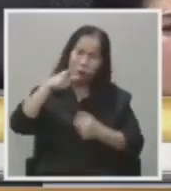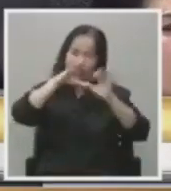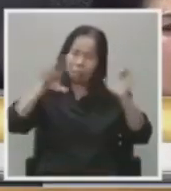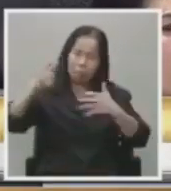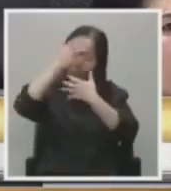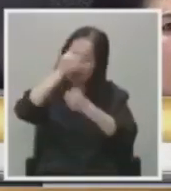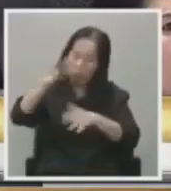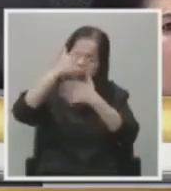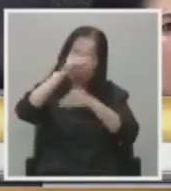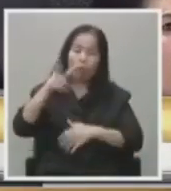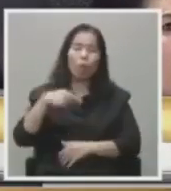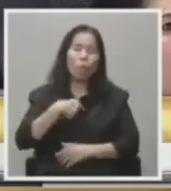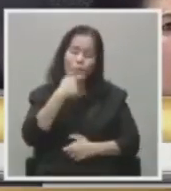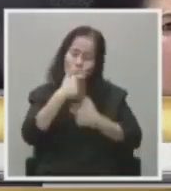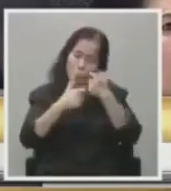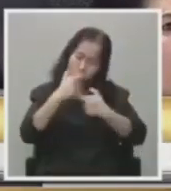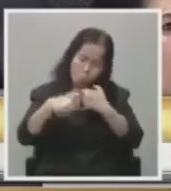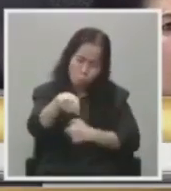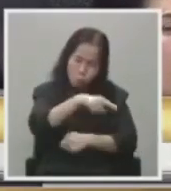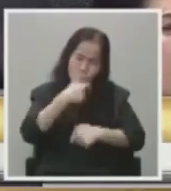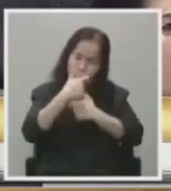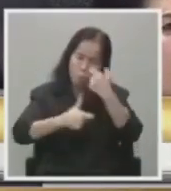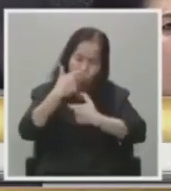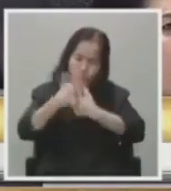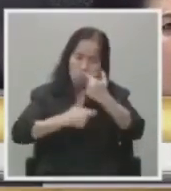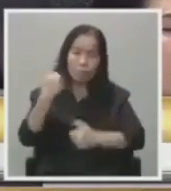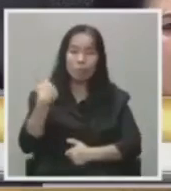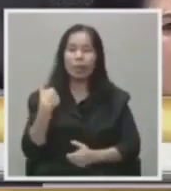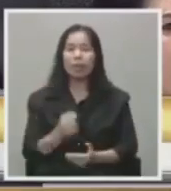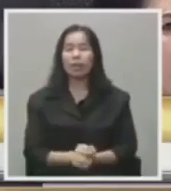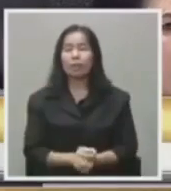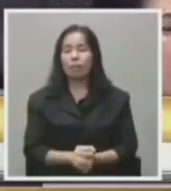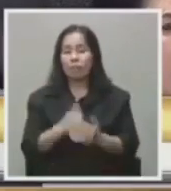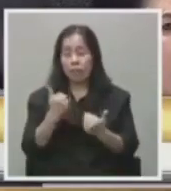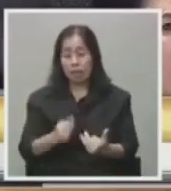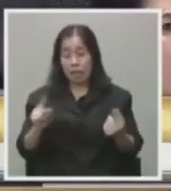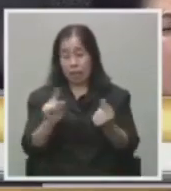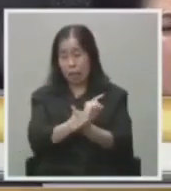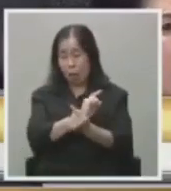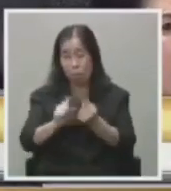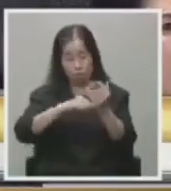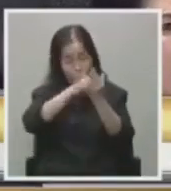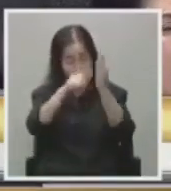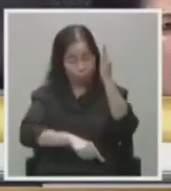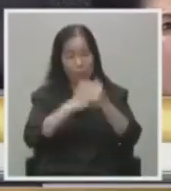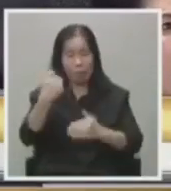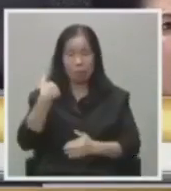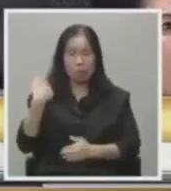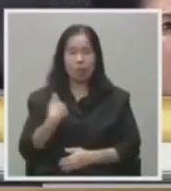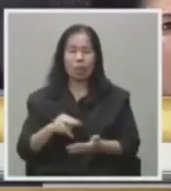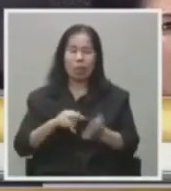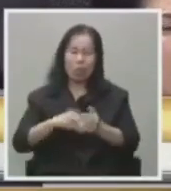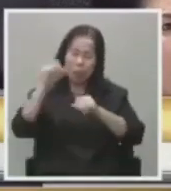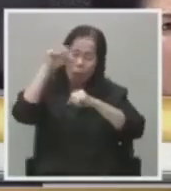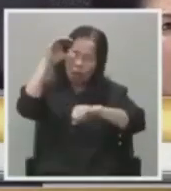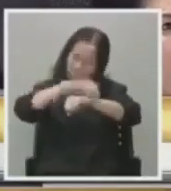ควรท่านจะเห็นสังคมบ้านเราเนี่ยทุกเมื่อเชื่อวันประกาศจับยาเสพติดไม่รู้เท่า